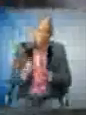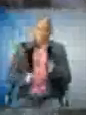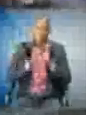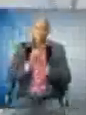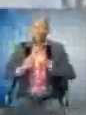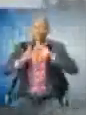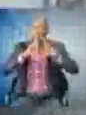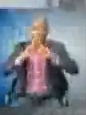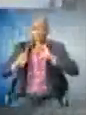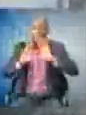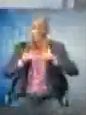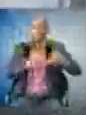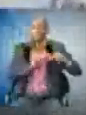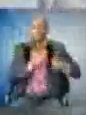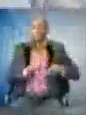cœur ouvert.